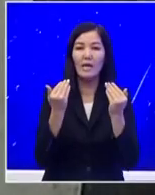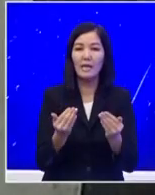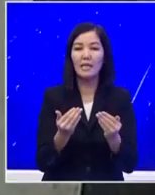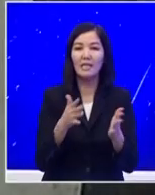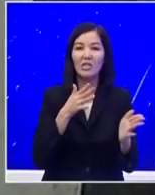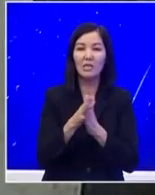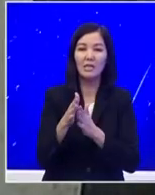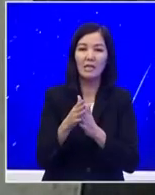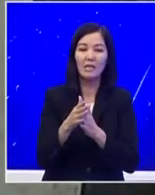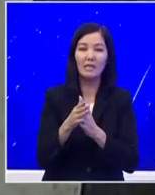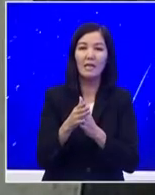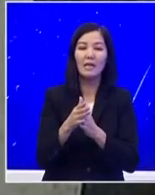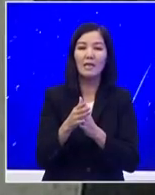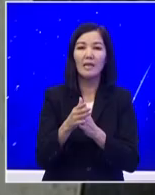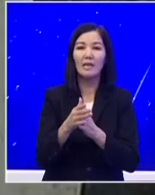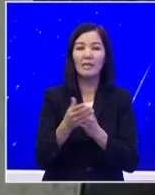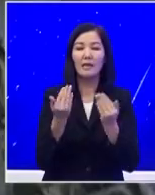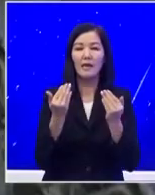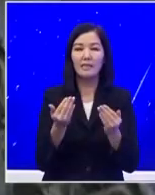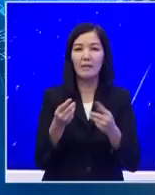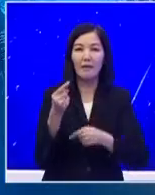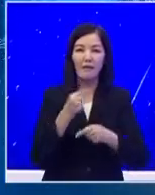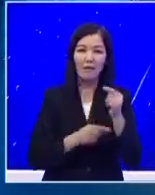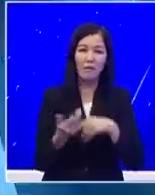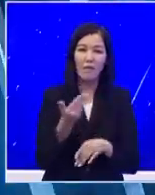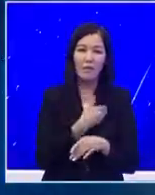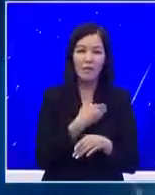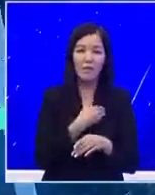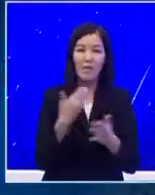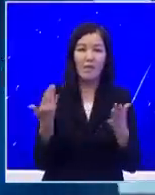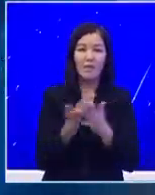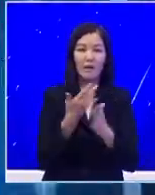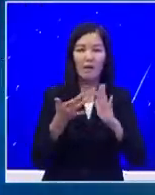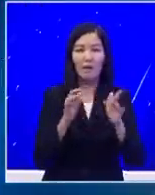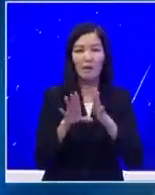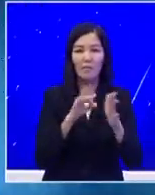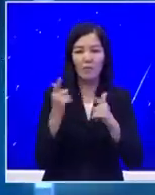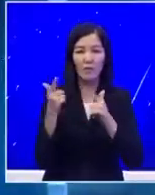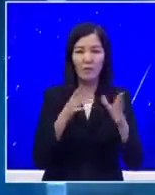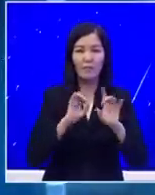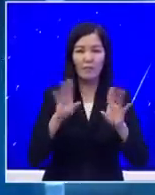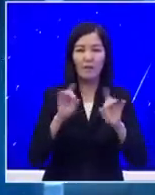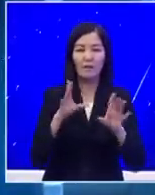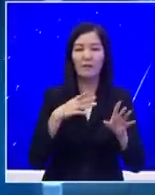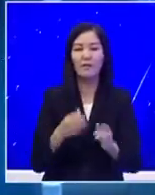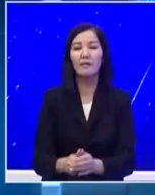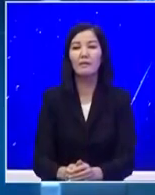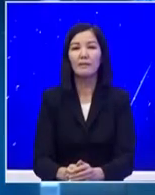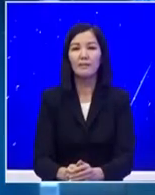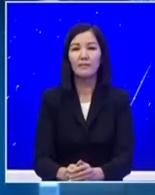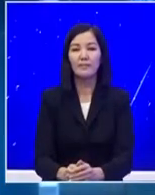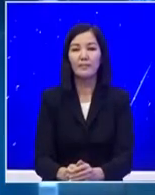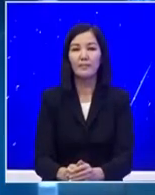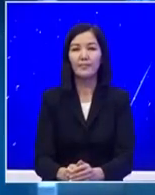арқасында шығындарының бір бөлігін жабуға ниетті. Топтаманы ғаламтор ақпараттармен дайындаған Амина Құдайберген, Елдана